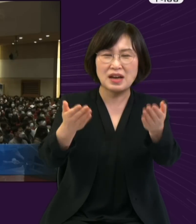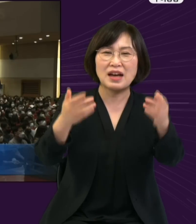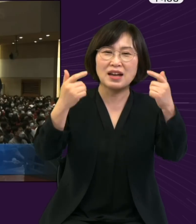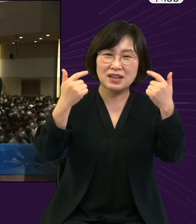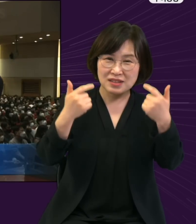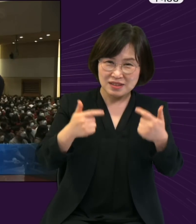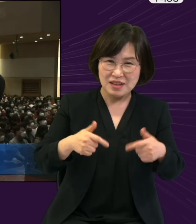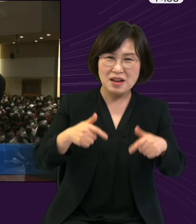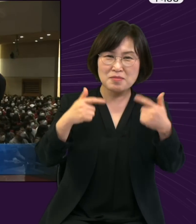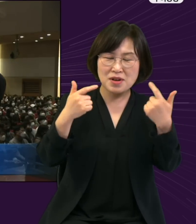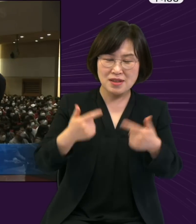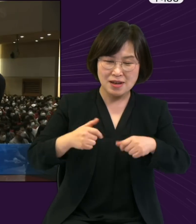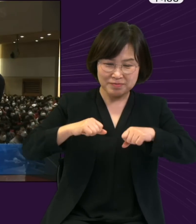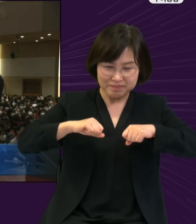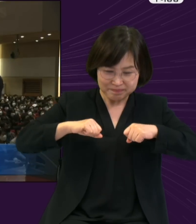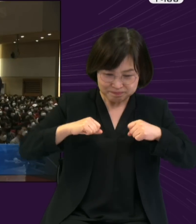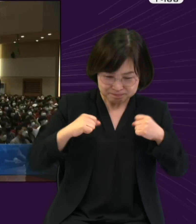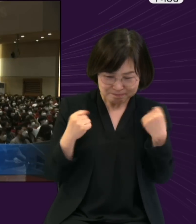날마다